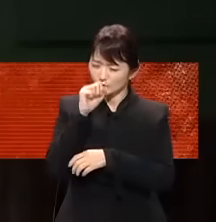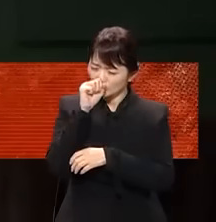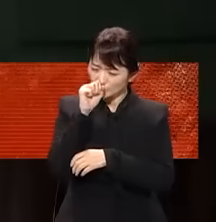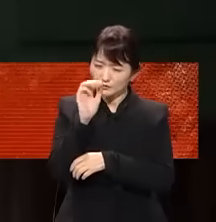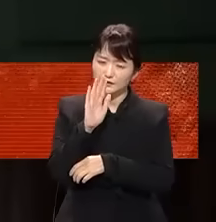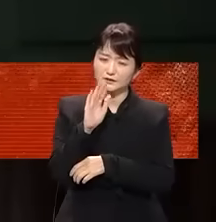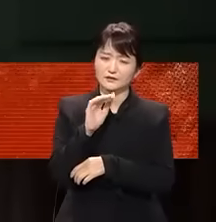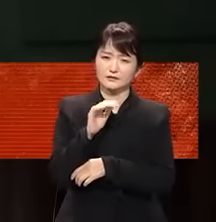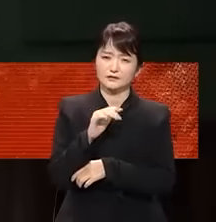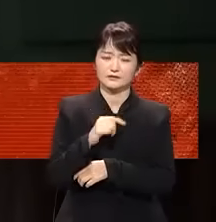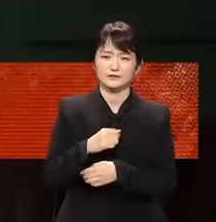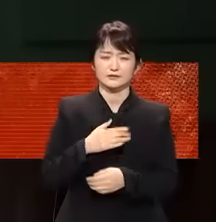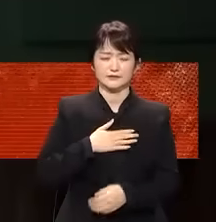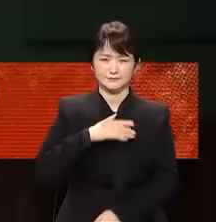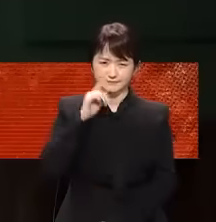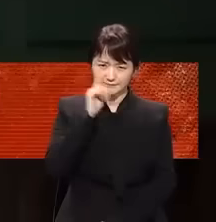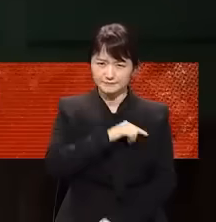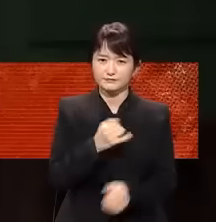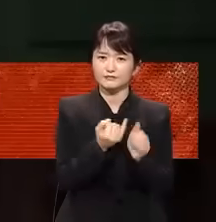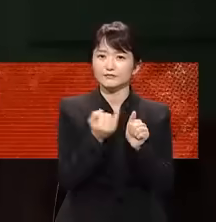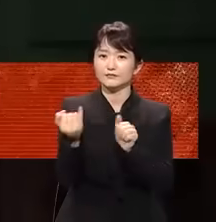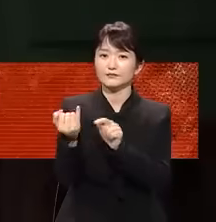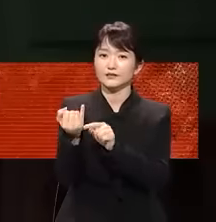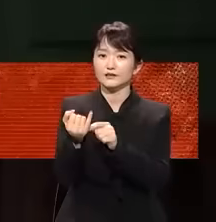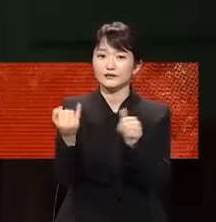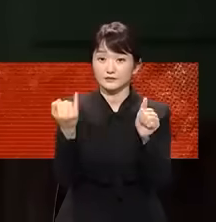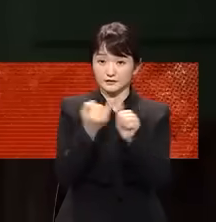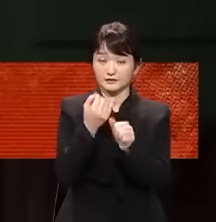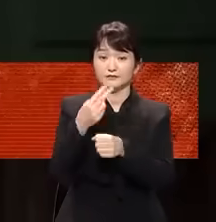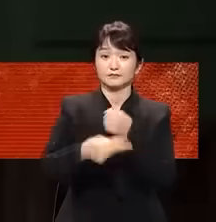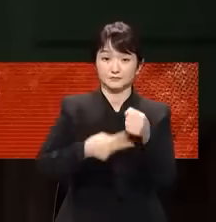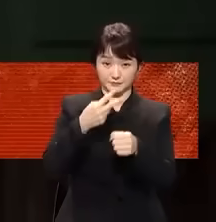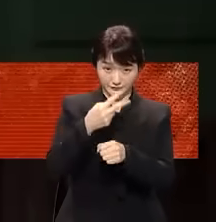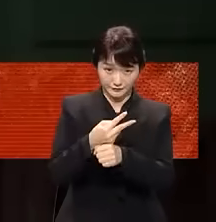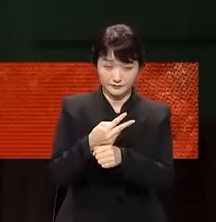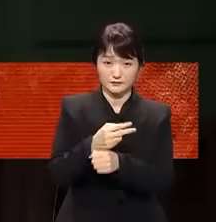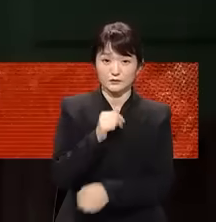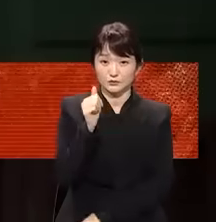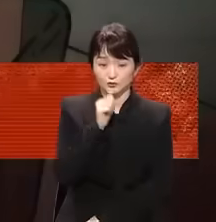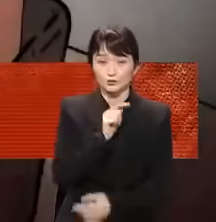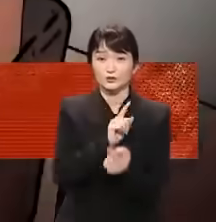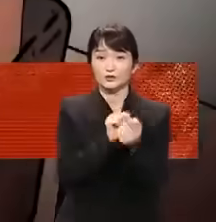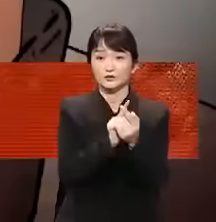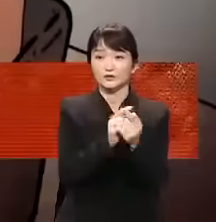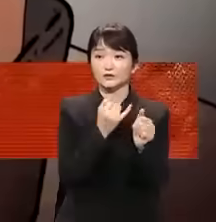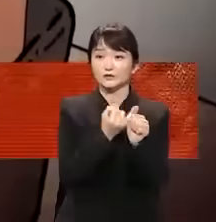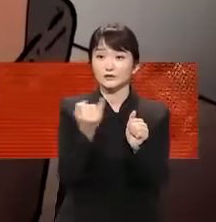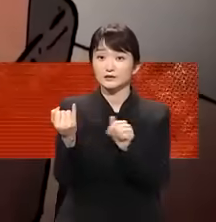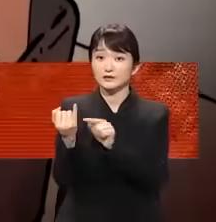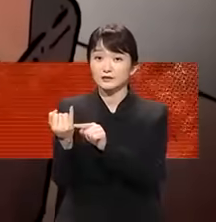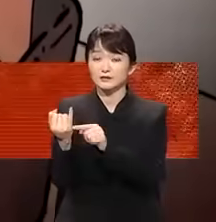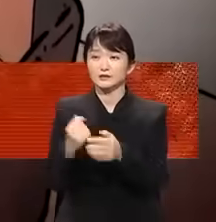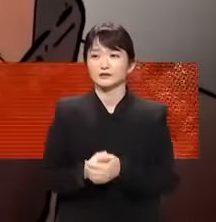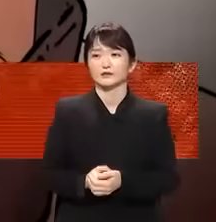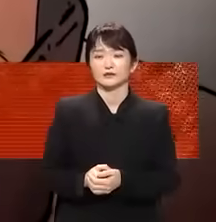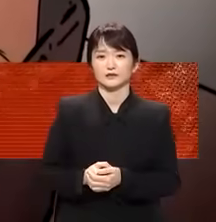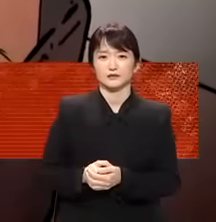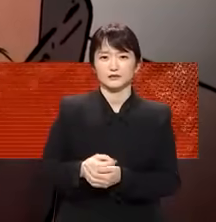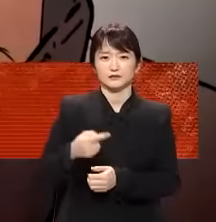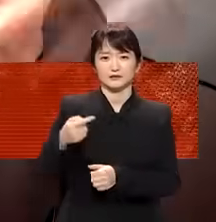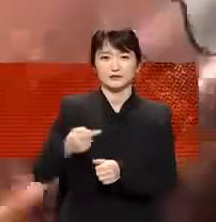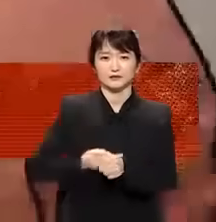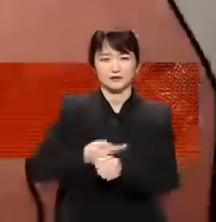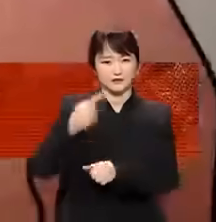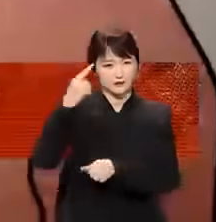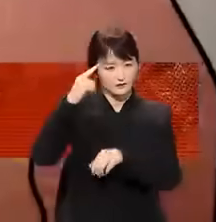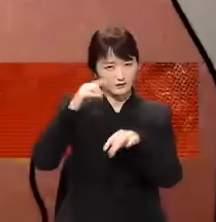합니다이 아내랑은 결혼 2년 차 된이 신혼 부부고 소개팅으로 만났습니다이 아내는 그 자율주행 차량 개발 회사에 근무